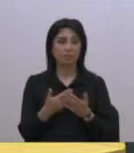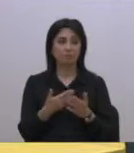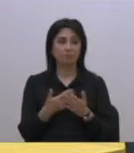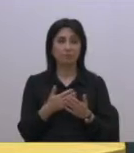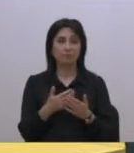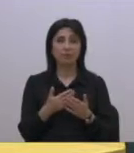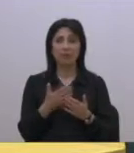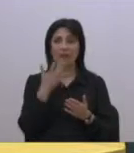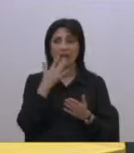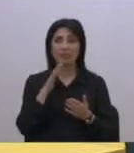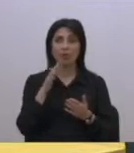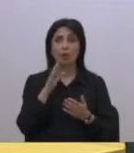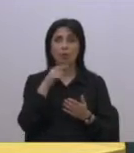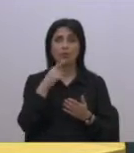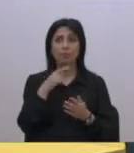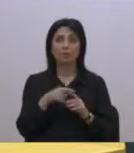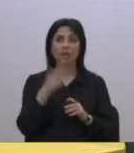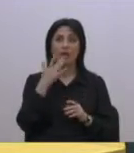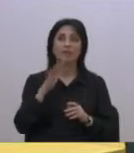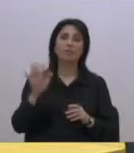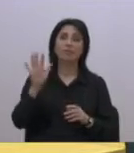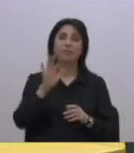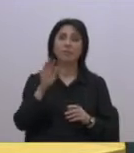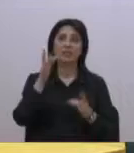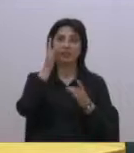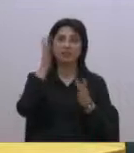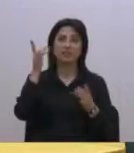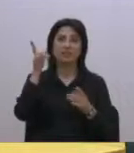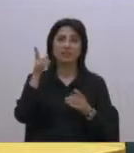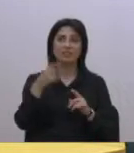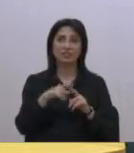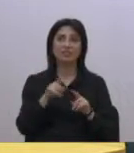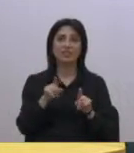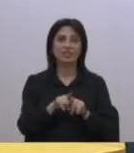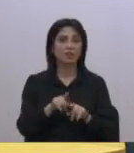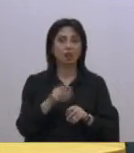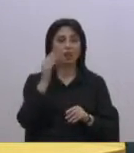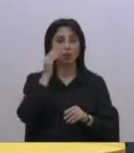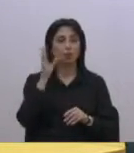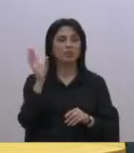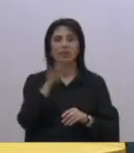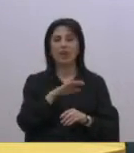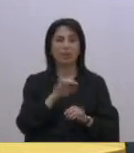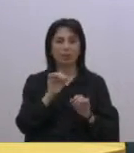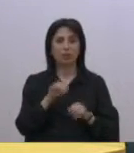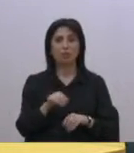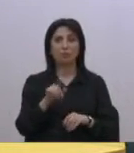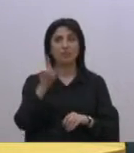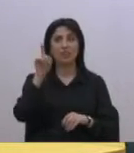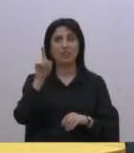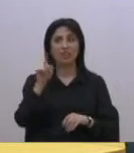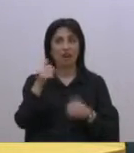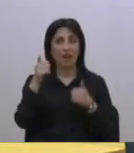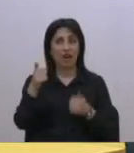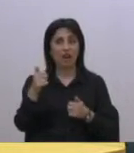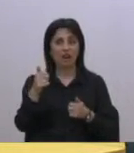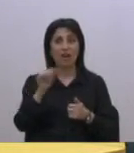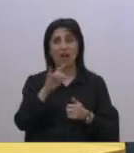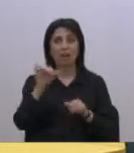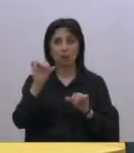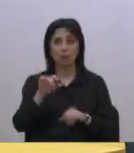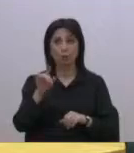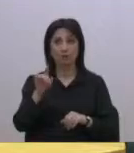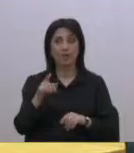დასავლ როდესაც ჩვენ ვიძახით, რომ აი დასავლურ ცივილიზაციაში ესეაო, თითქოს ყველაფერი შეიძლება იქ იყოს ან კარგი, ან